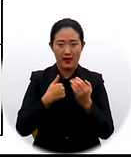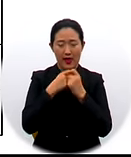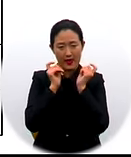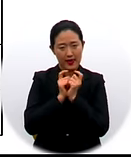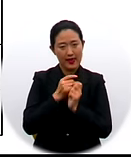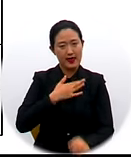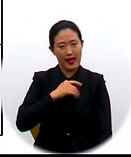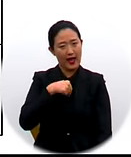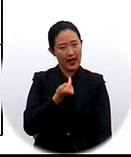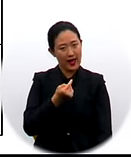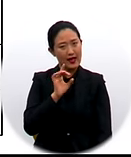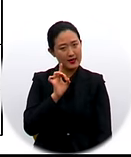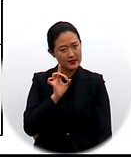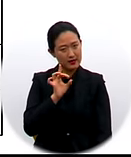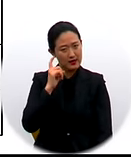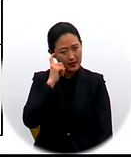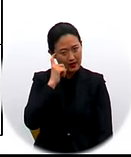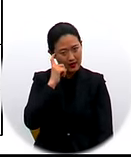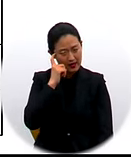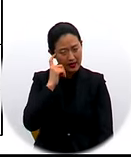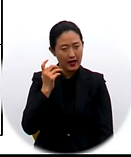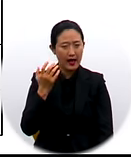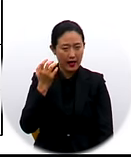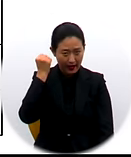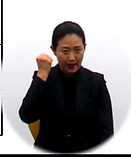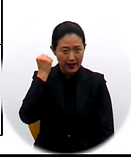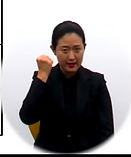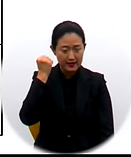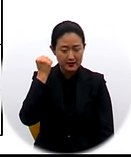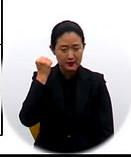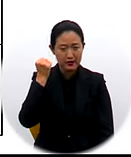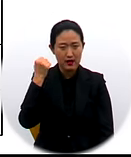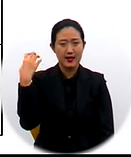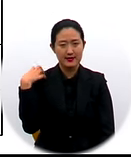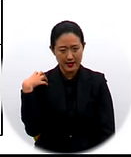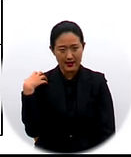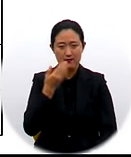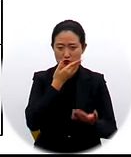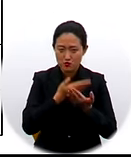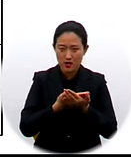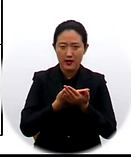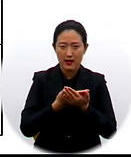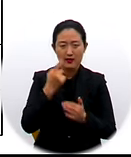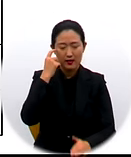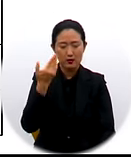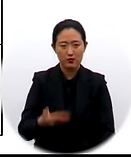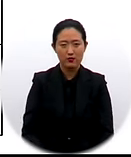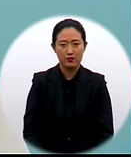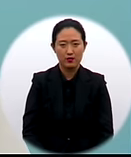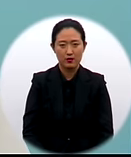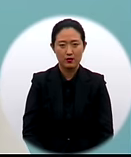말하는 이제 젠지 세대라고 하죠. 최근에 들어오는 세대, 그리고 이제 코로나를 통해서 개인의 나 하나쯤이야가 사회에